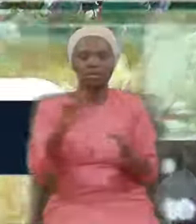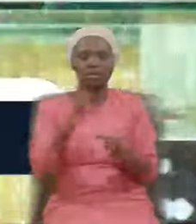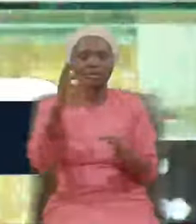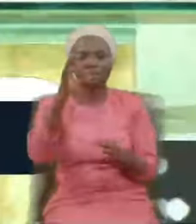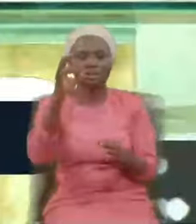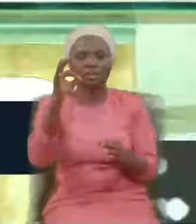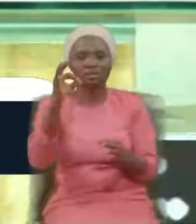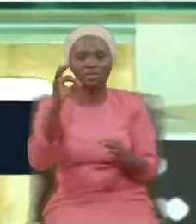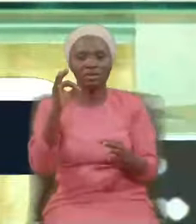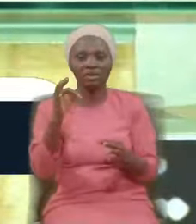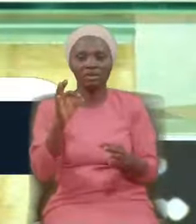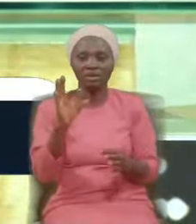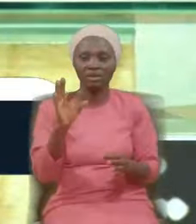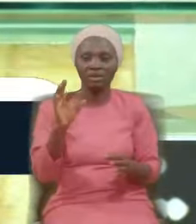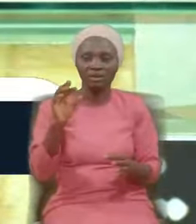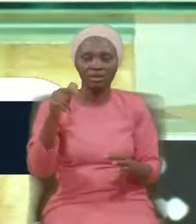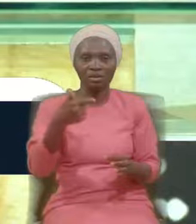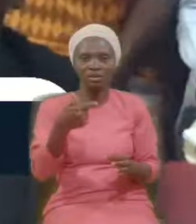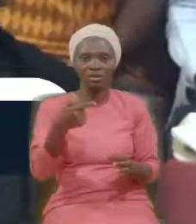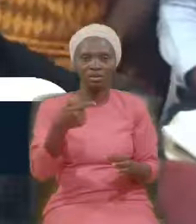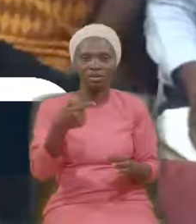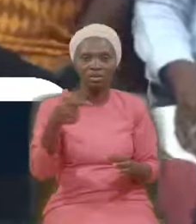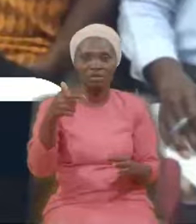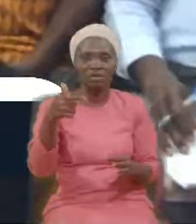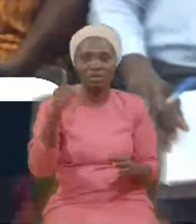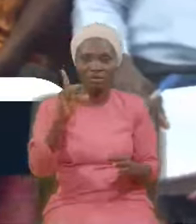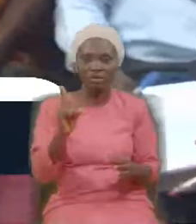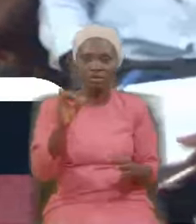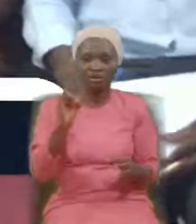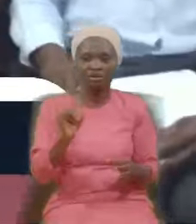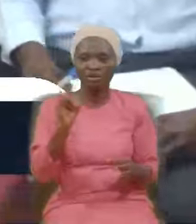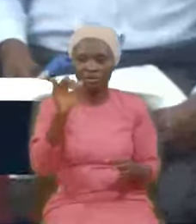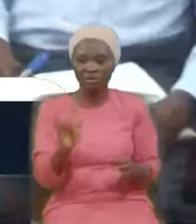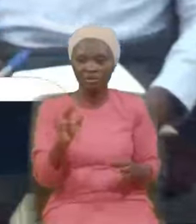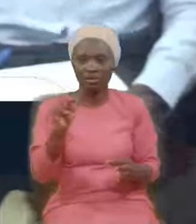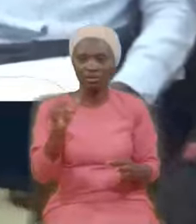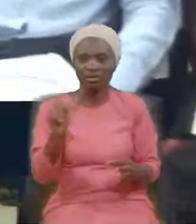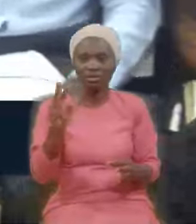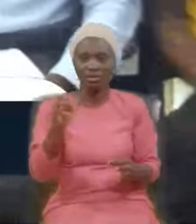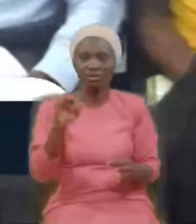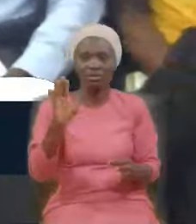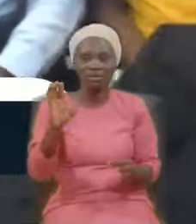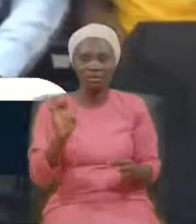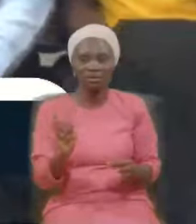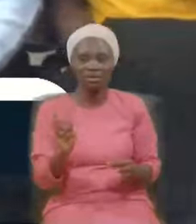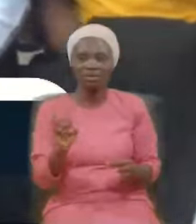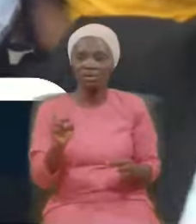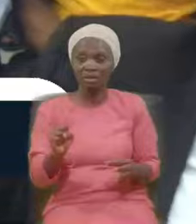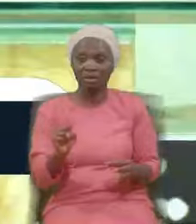la dynamique spirituelle de la guérison totale. Il y a la dynamique en